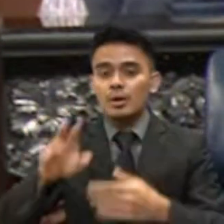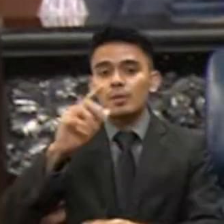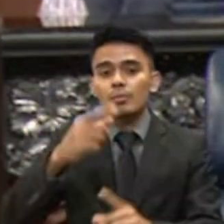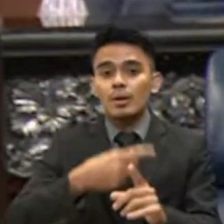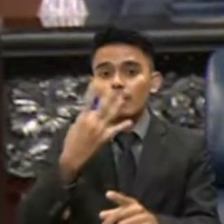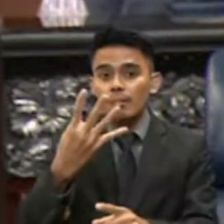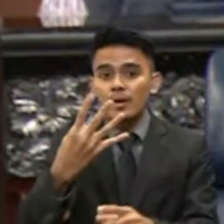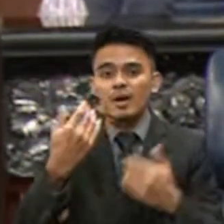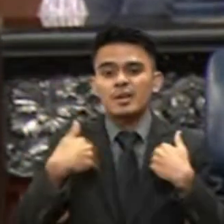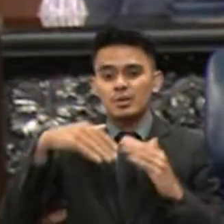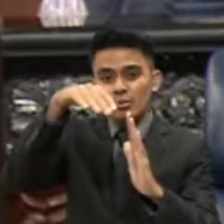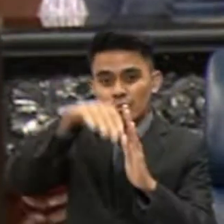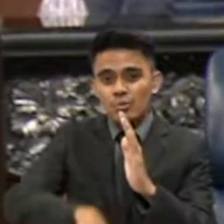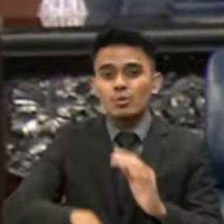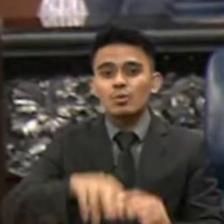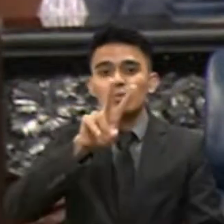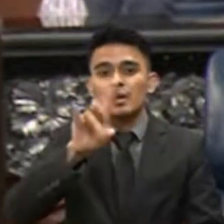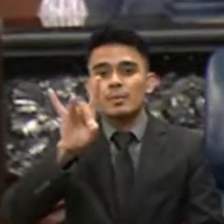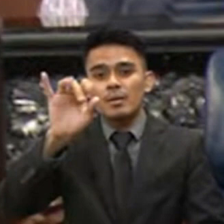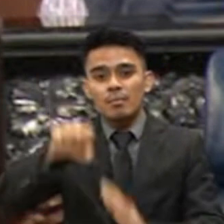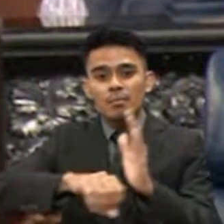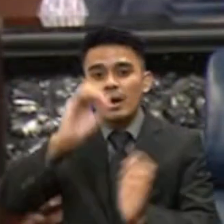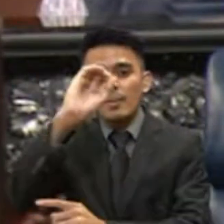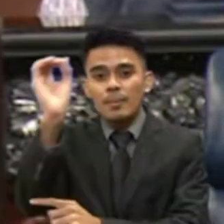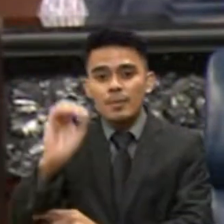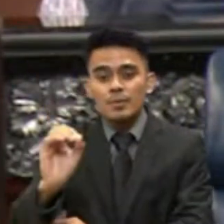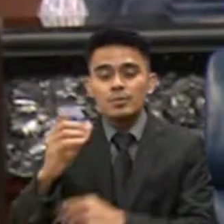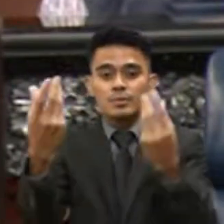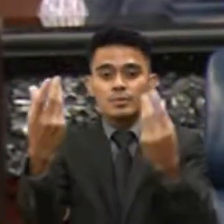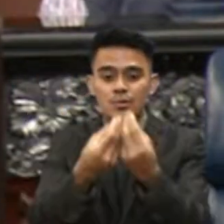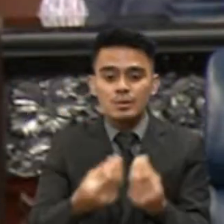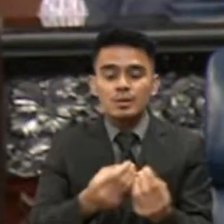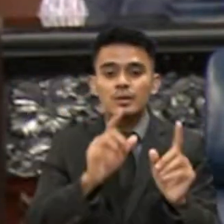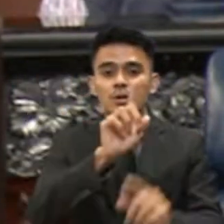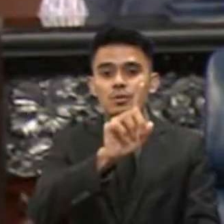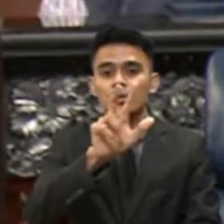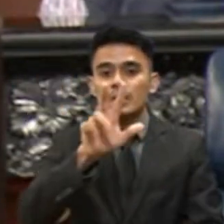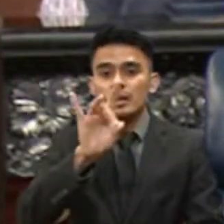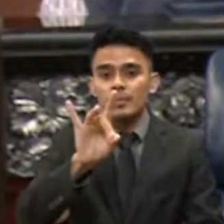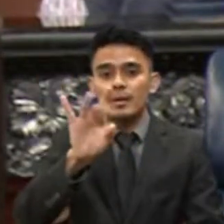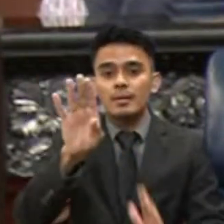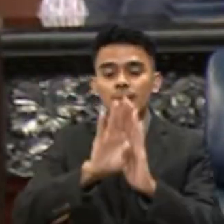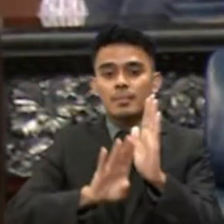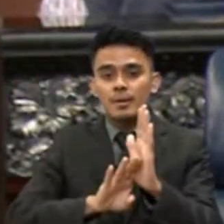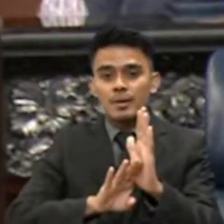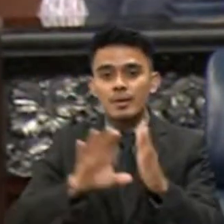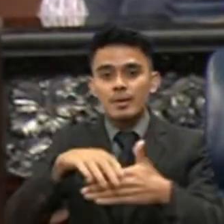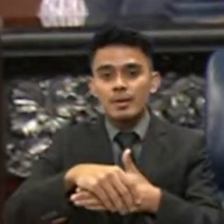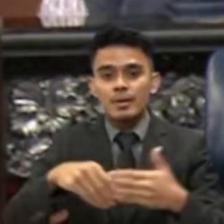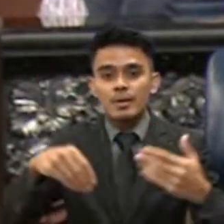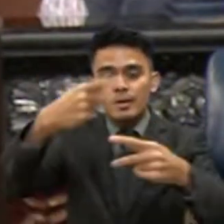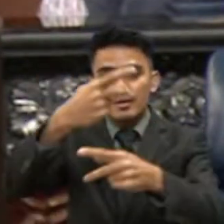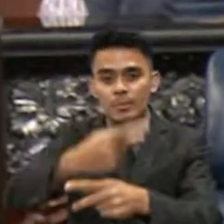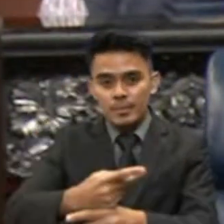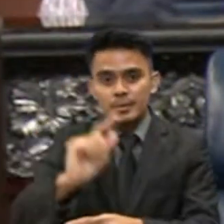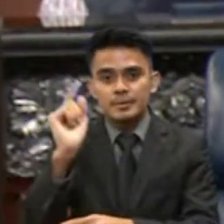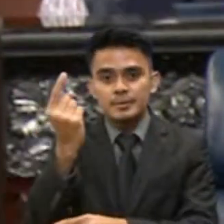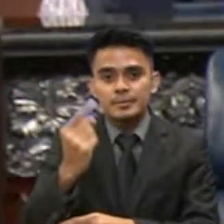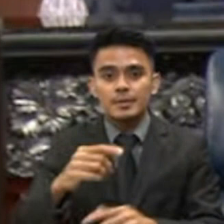turun 2800 menjadikan 138 billion Ringgit ee simpanan